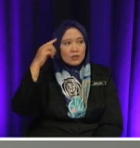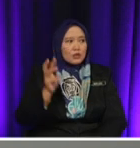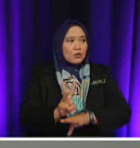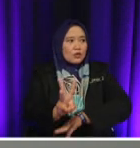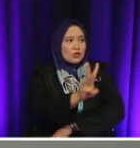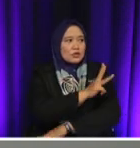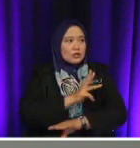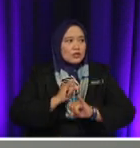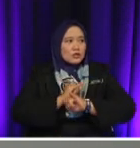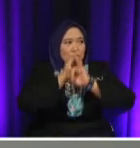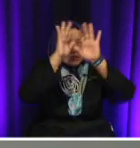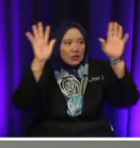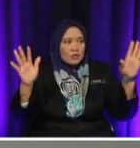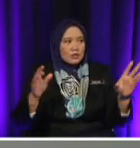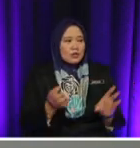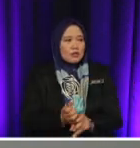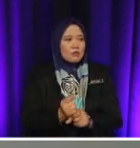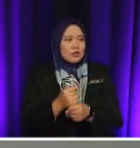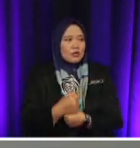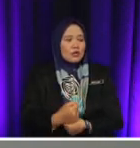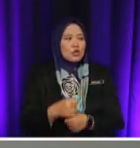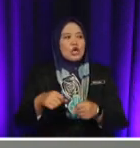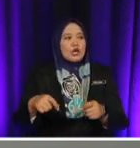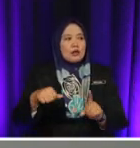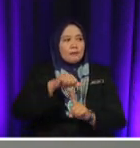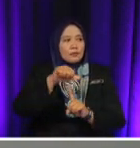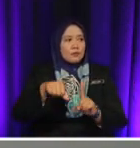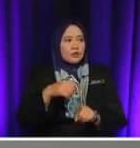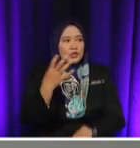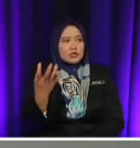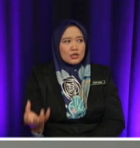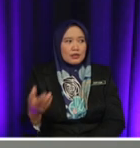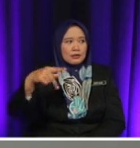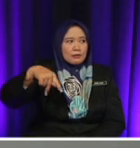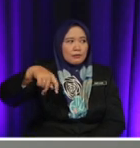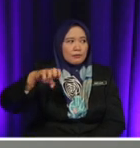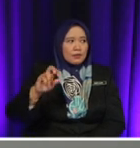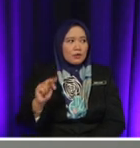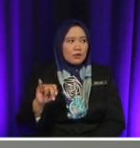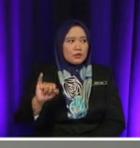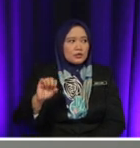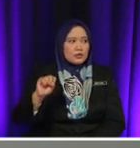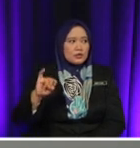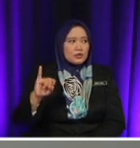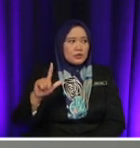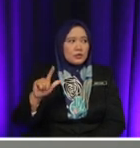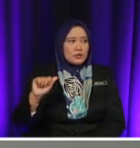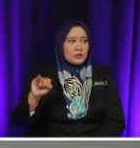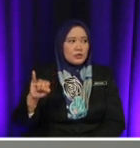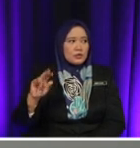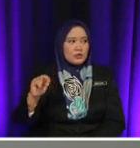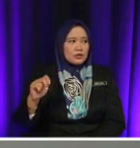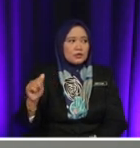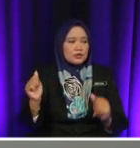berza berbeza dan situasinya adalah dia kita letakkan di atas permukaan Aga AG